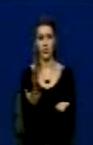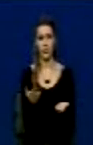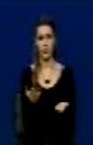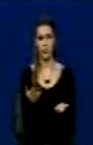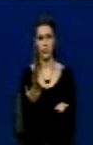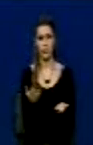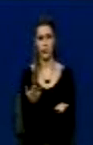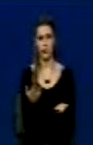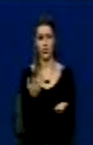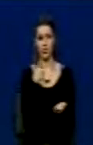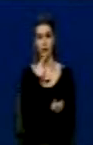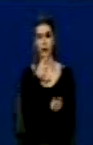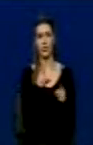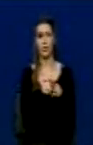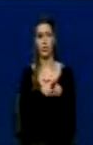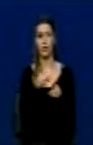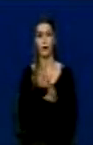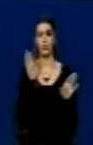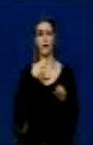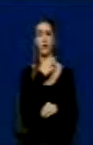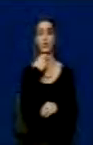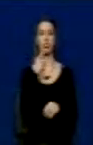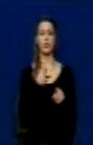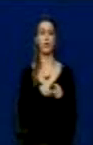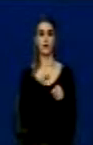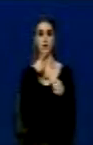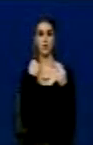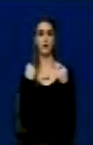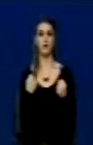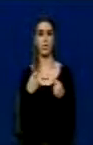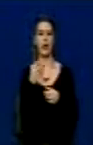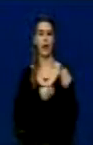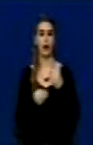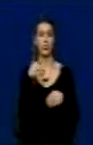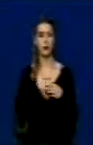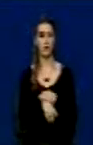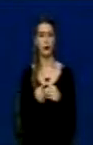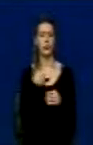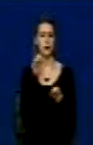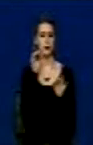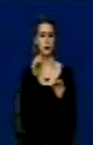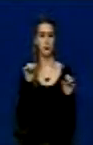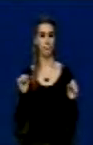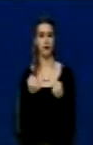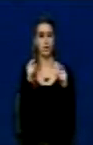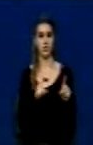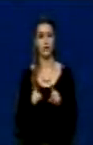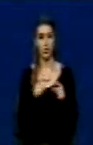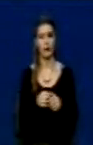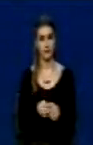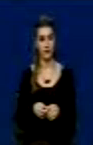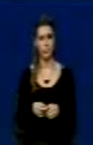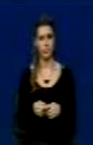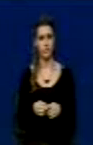stabiliteti makrofiskal është arritura më e madhe e ekonomisë, kjo i bjen që ekonominë e ki në gjendje të mbijetesës.